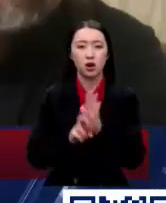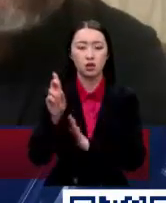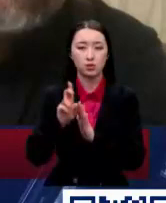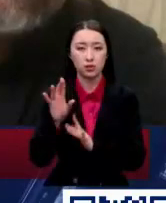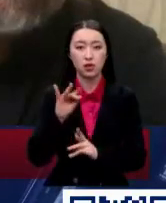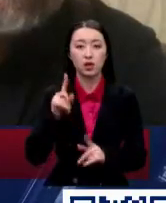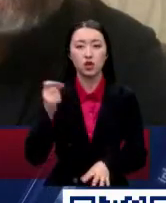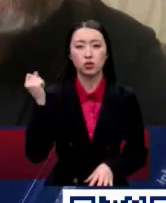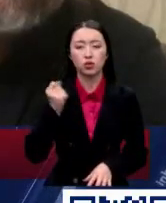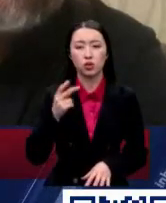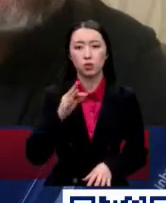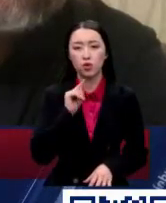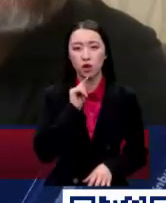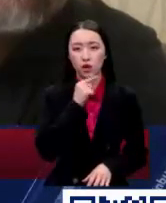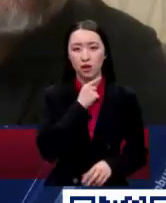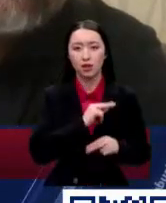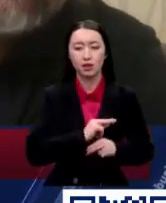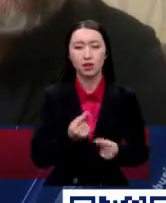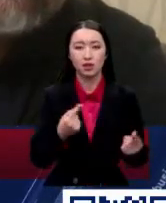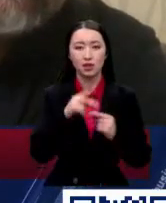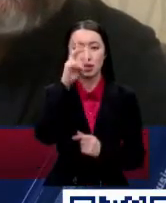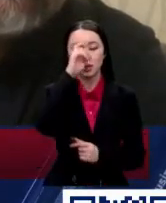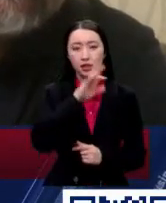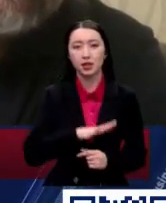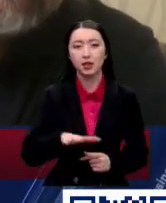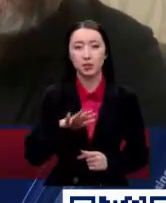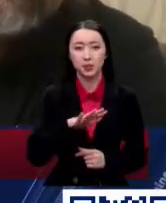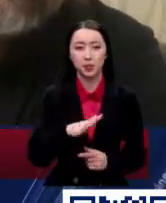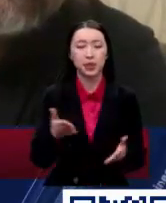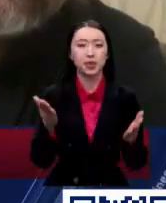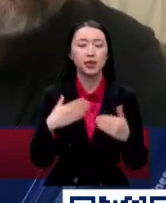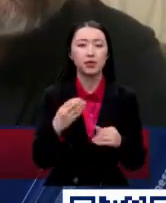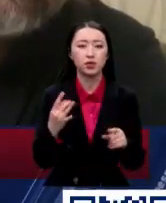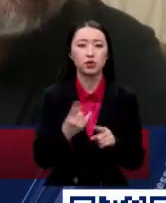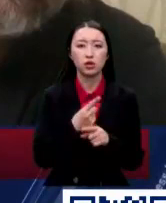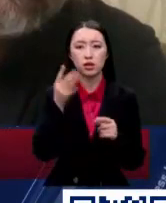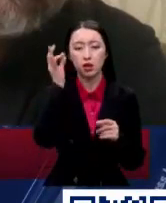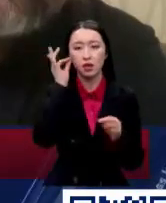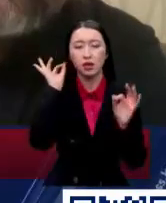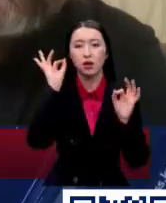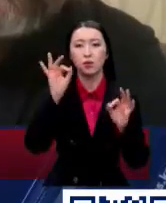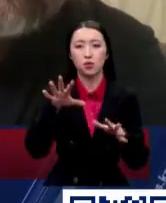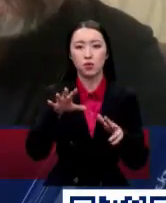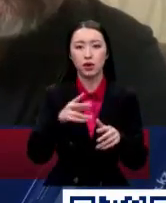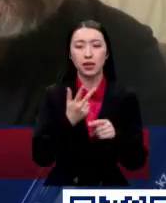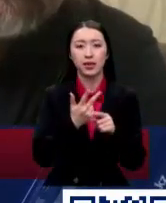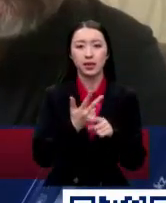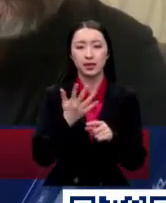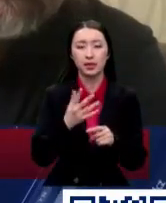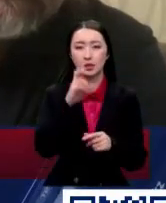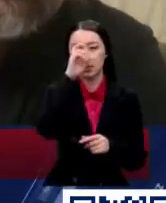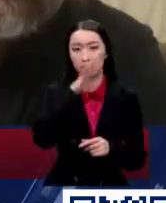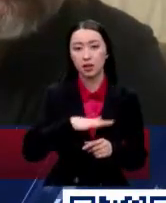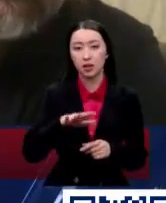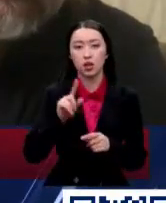целом ударит по экономической конкурентоспособности страны. Но давайте вот еще раз напомним, что все-таки третьи страны также не